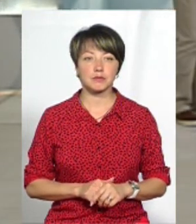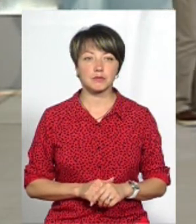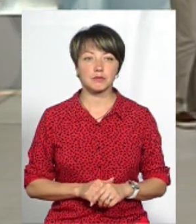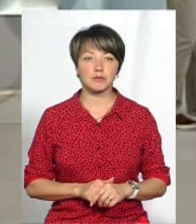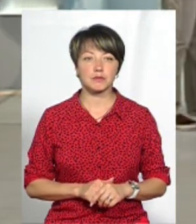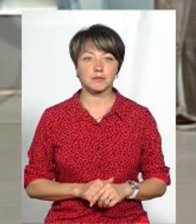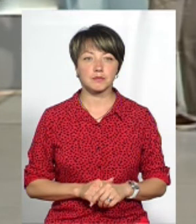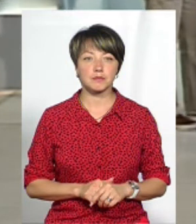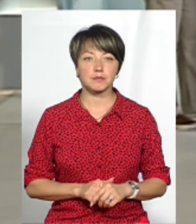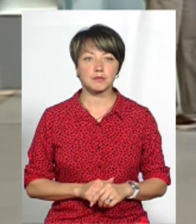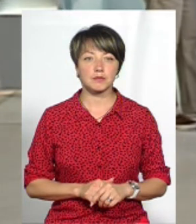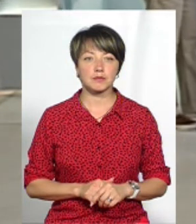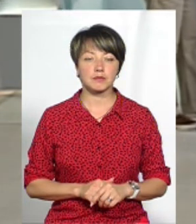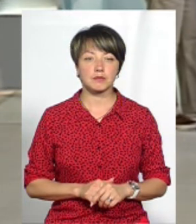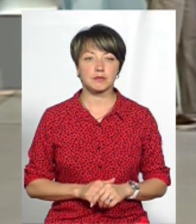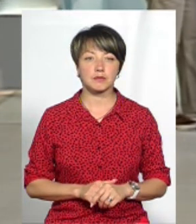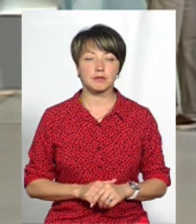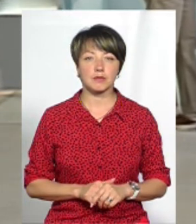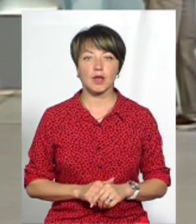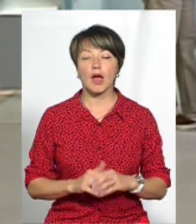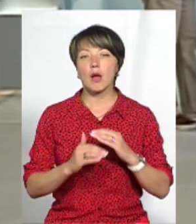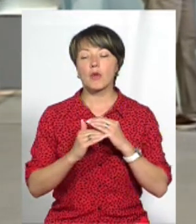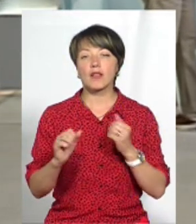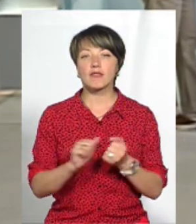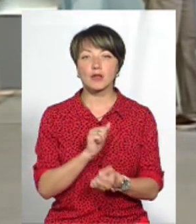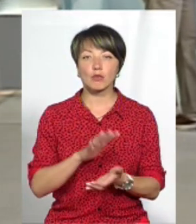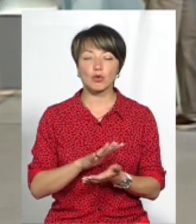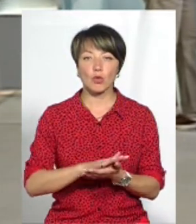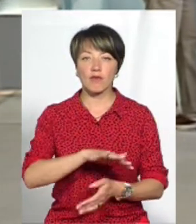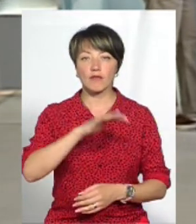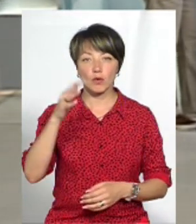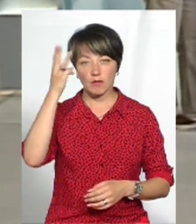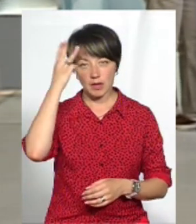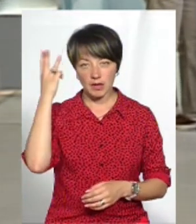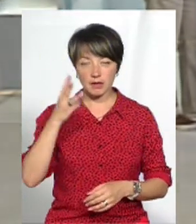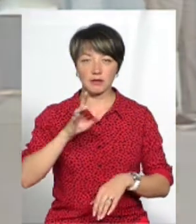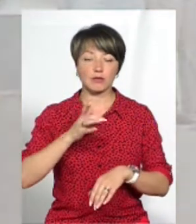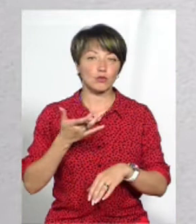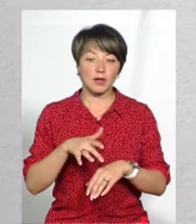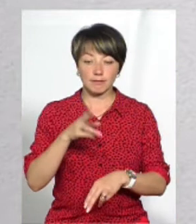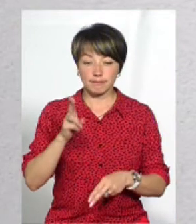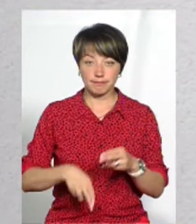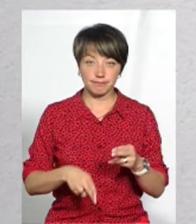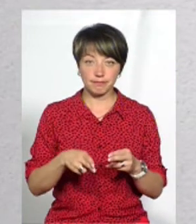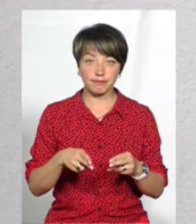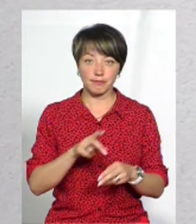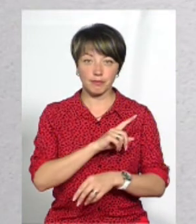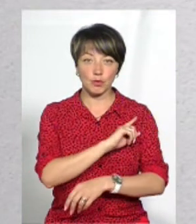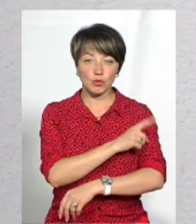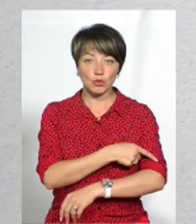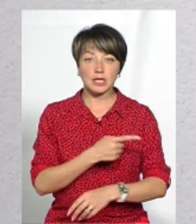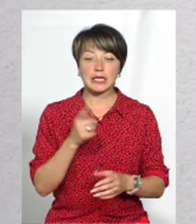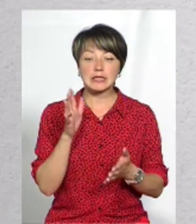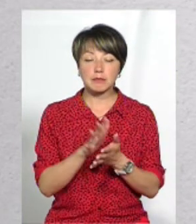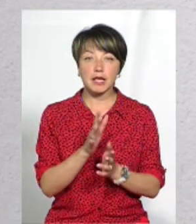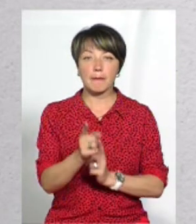Не знайшли? Є. Полігон твердих побутових відходів у Хмельницькому давно вичерпав свій ресурс. Про сміттєпереробний